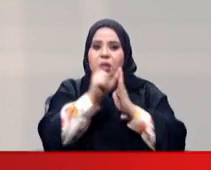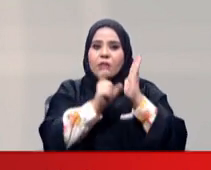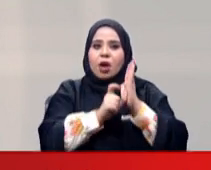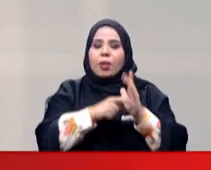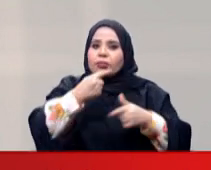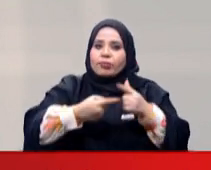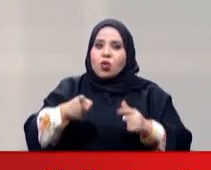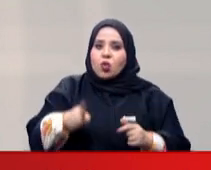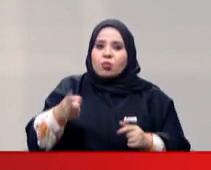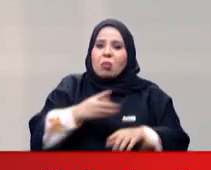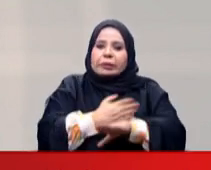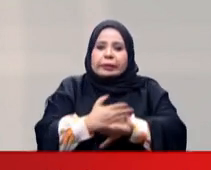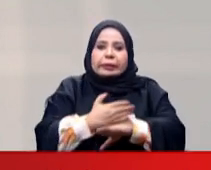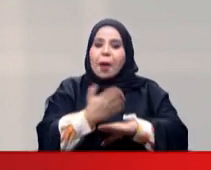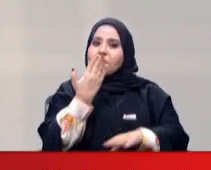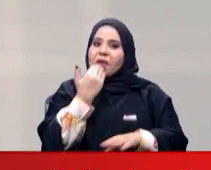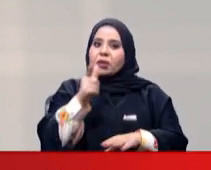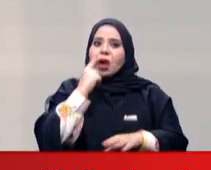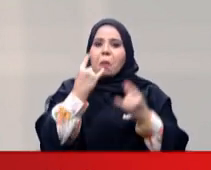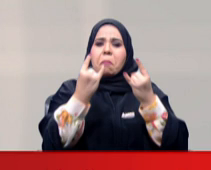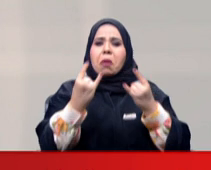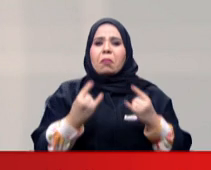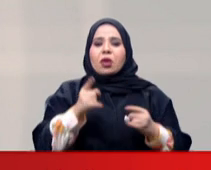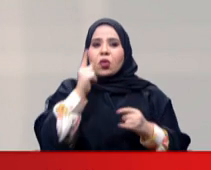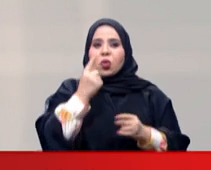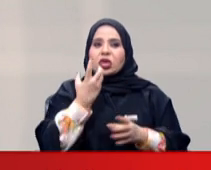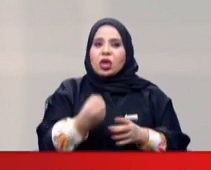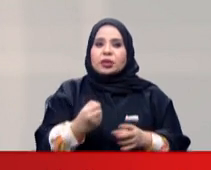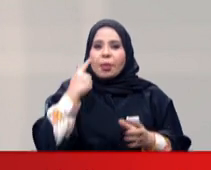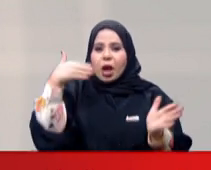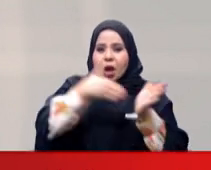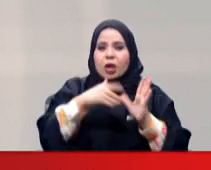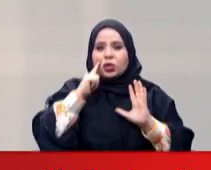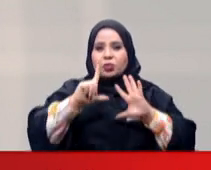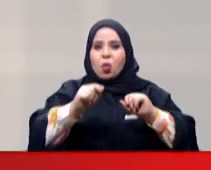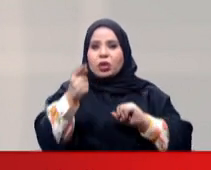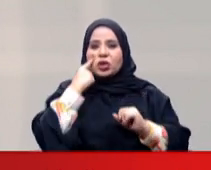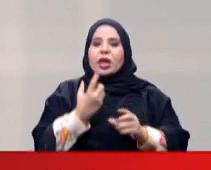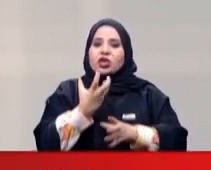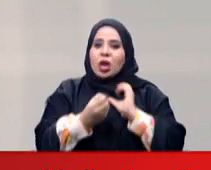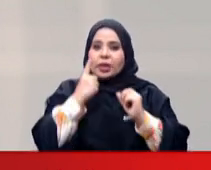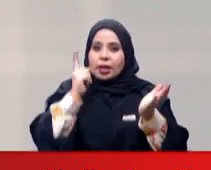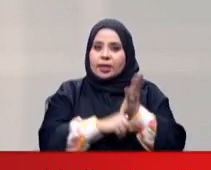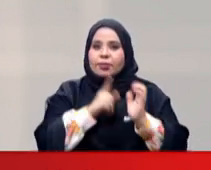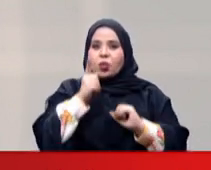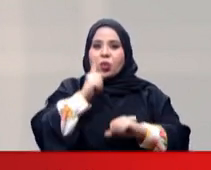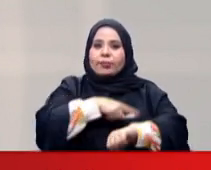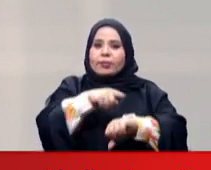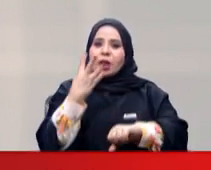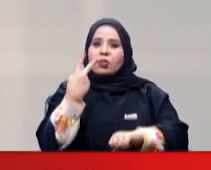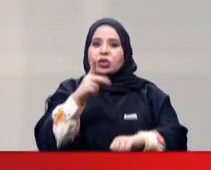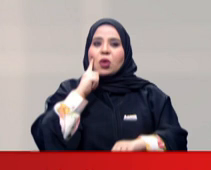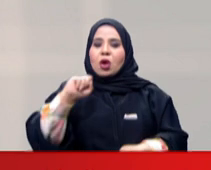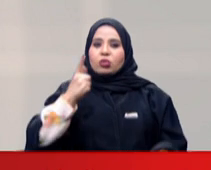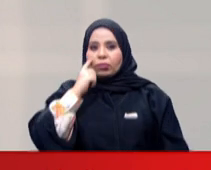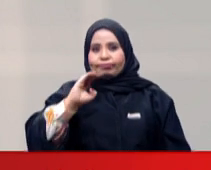بصفة يومية بما فيها إجازات نهاية الأسبوع والإجازات الرسمية وعلى مدار الساعة لضمان سرعة الرد